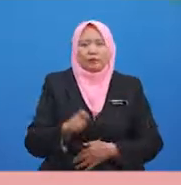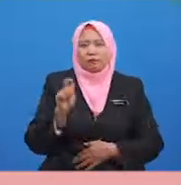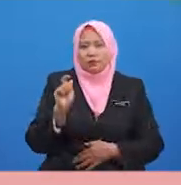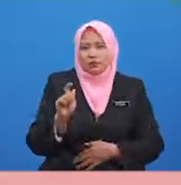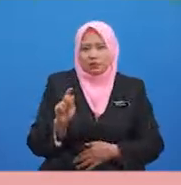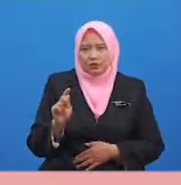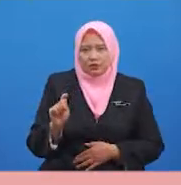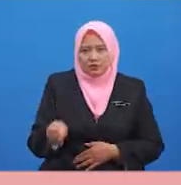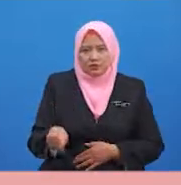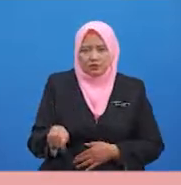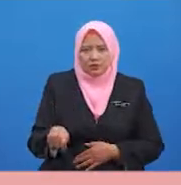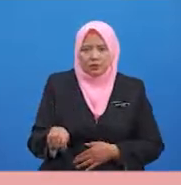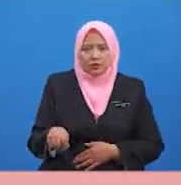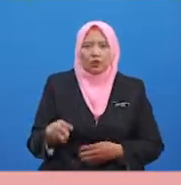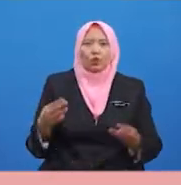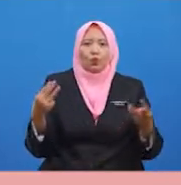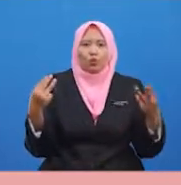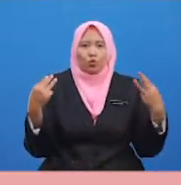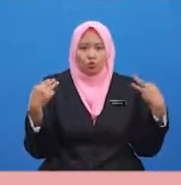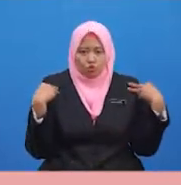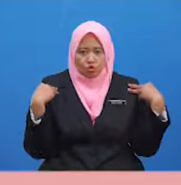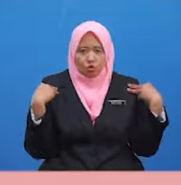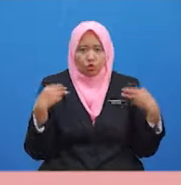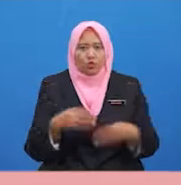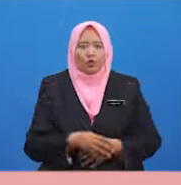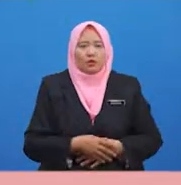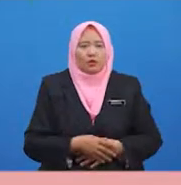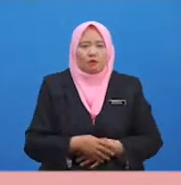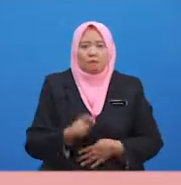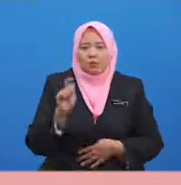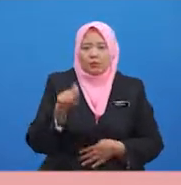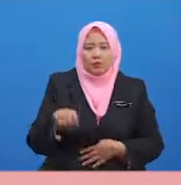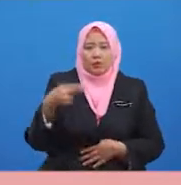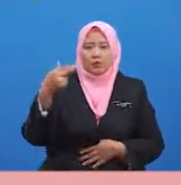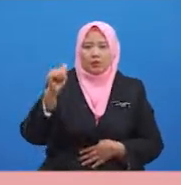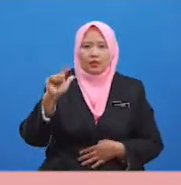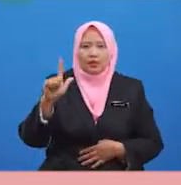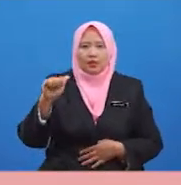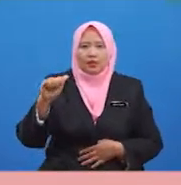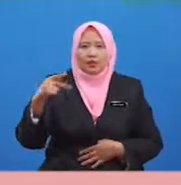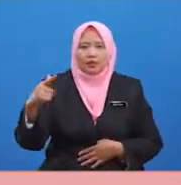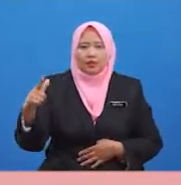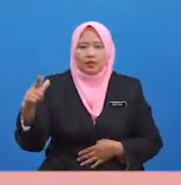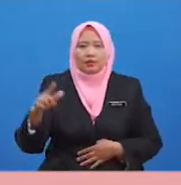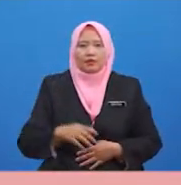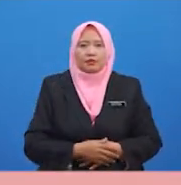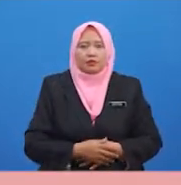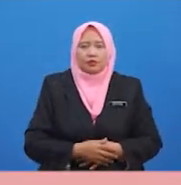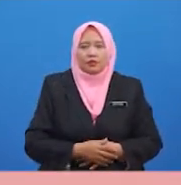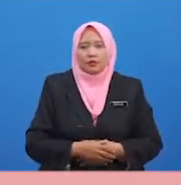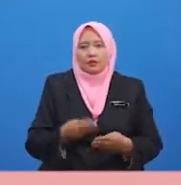berlaku. Kedua, barang yang halal. Ketiga, barang dan harga